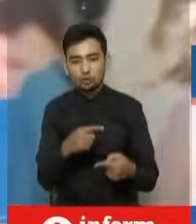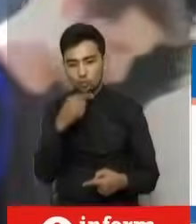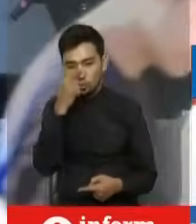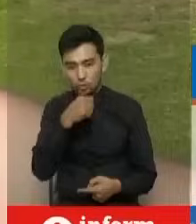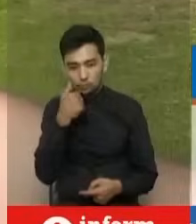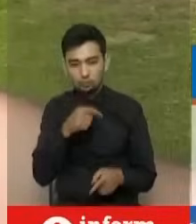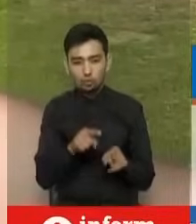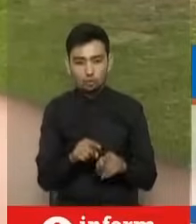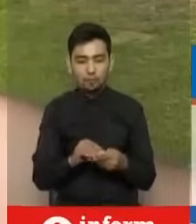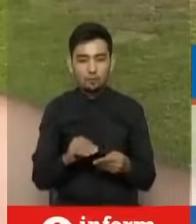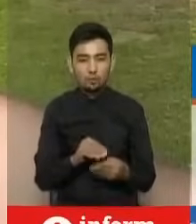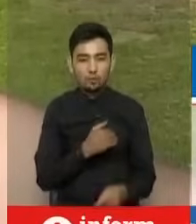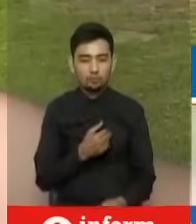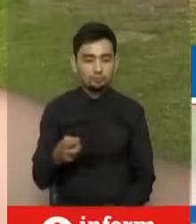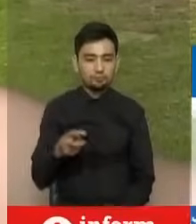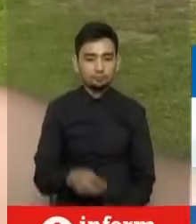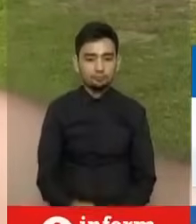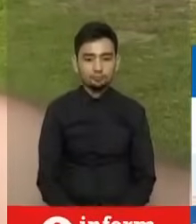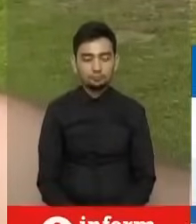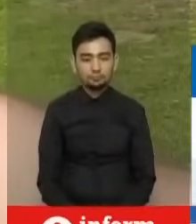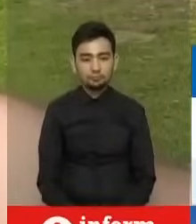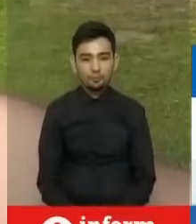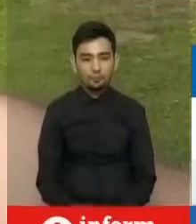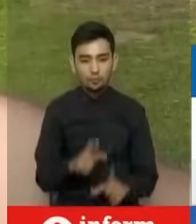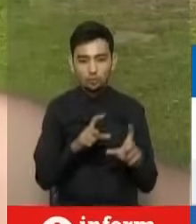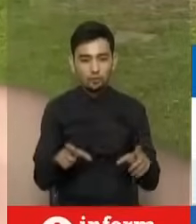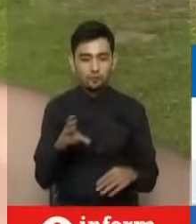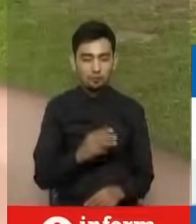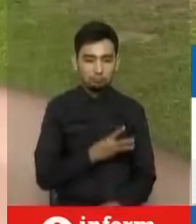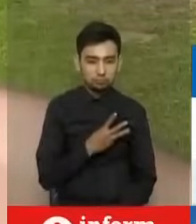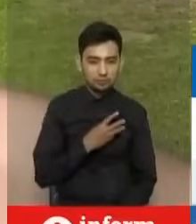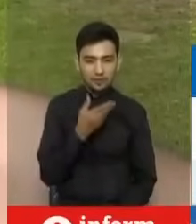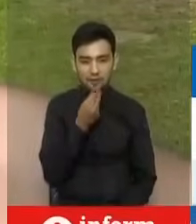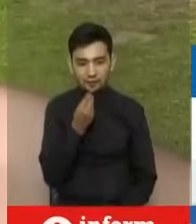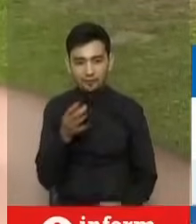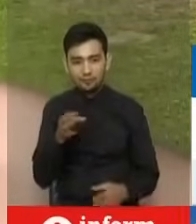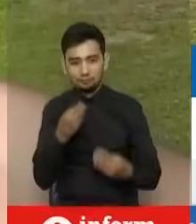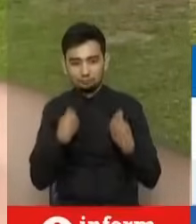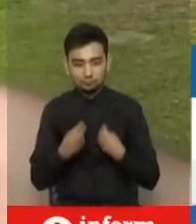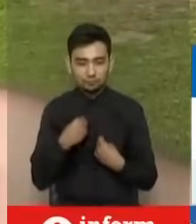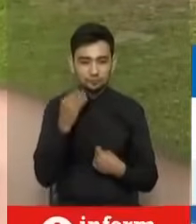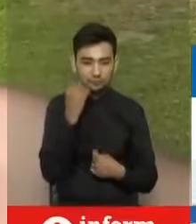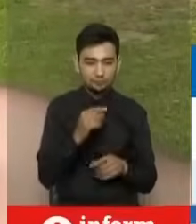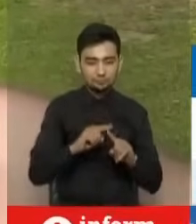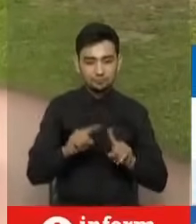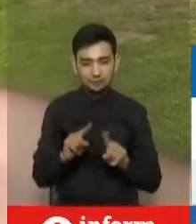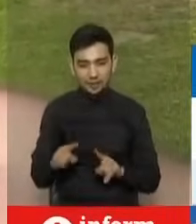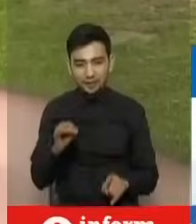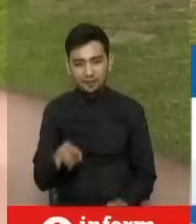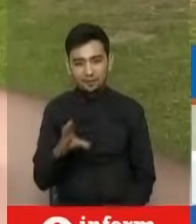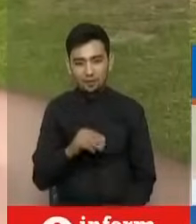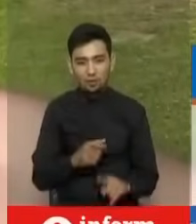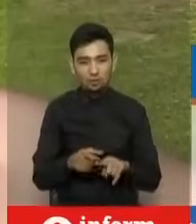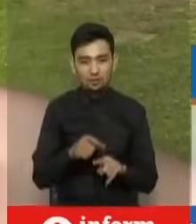году. Мне очень понравилось то, что люди все веселые, красивые, одеты очень креативно, все очень